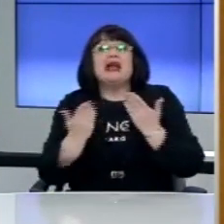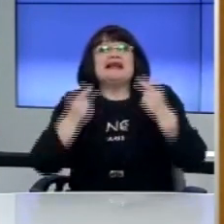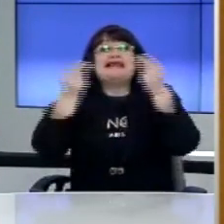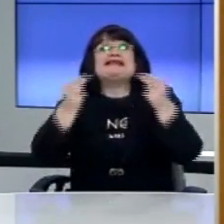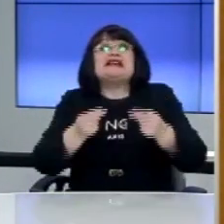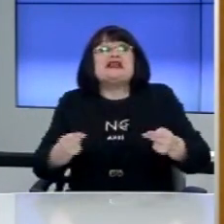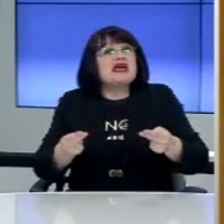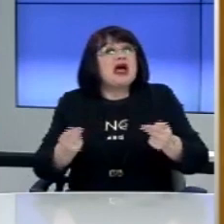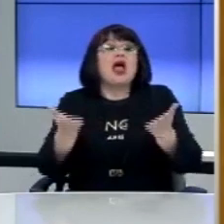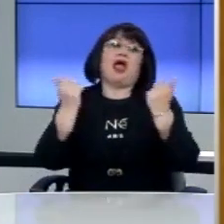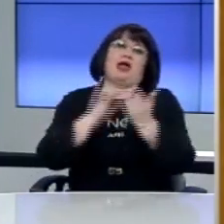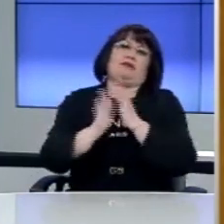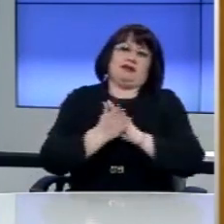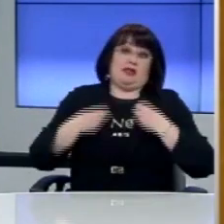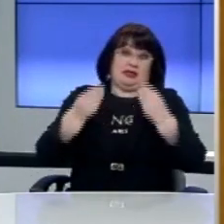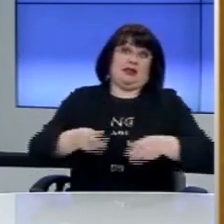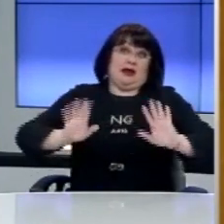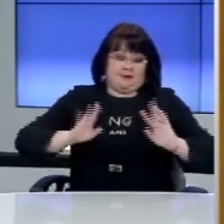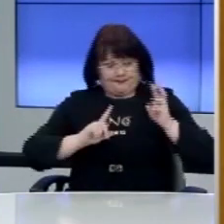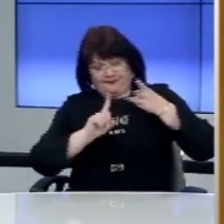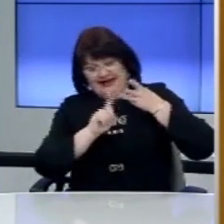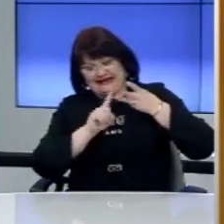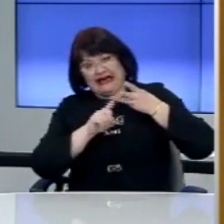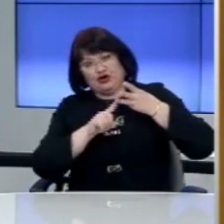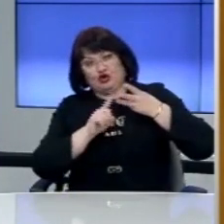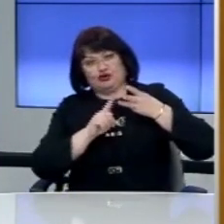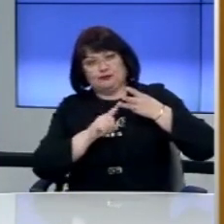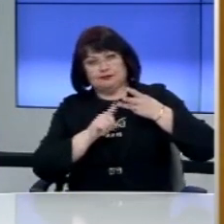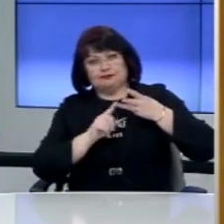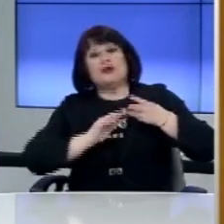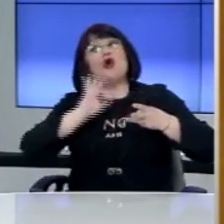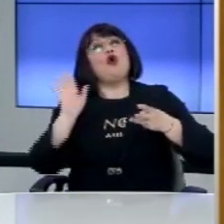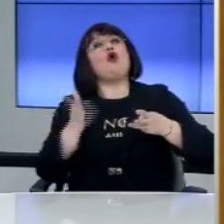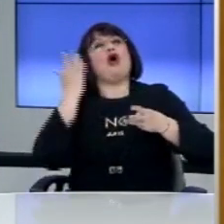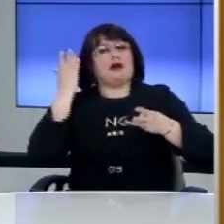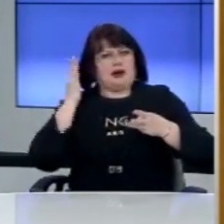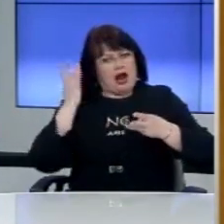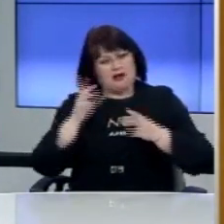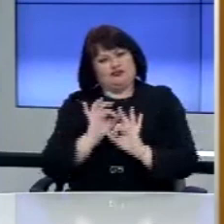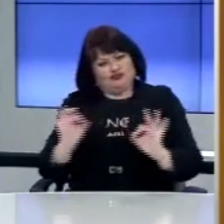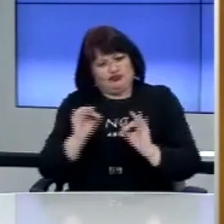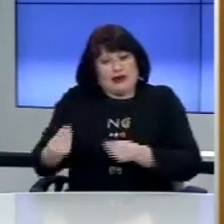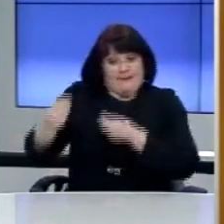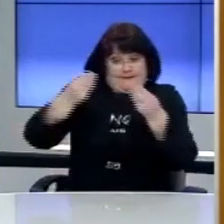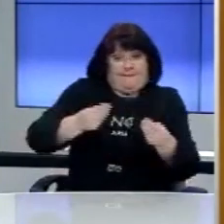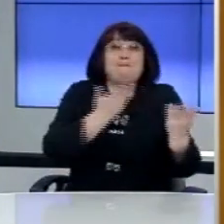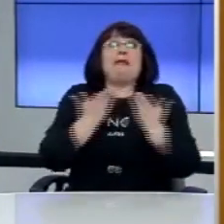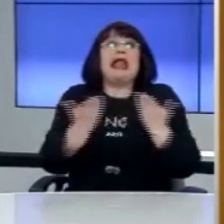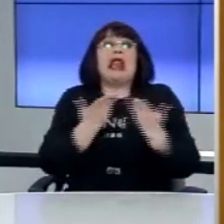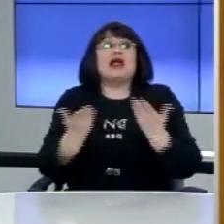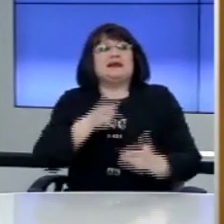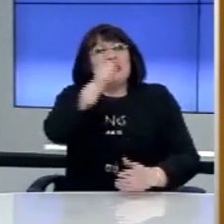στοιχεία. Τρίτον, ακόμα και όταν τελικά σας υποβάλλουν αυτή τη μελέτη, έχετε